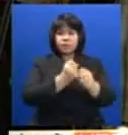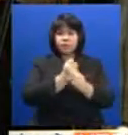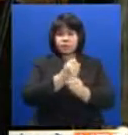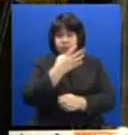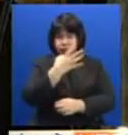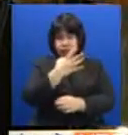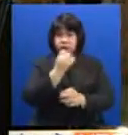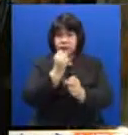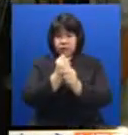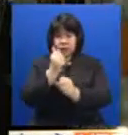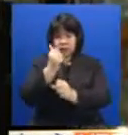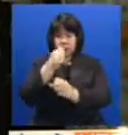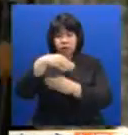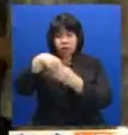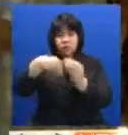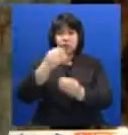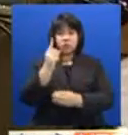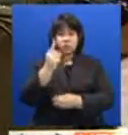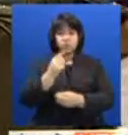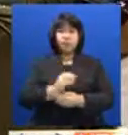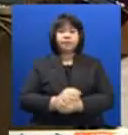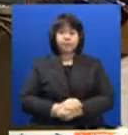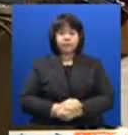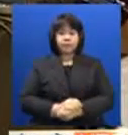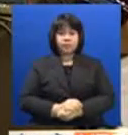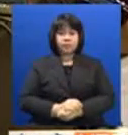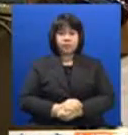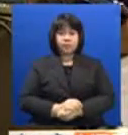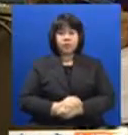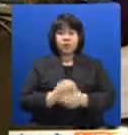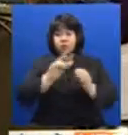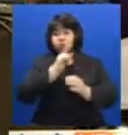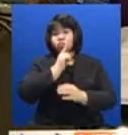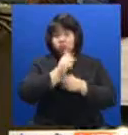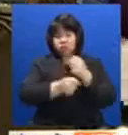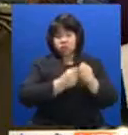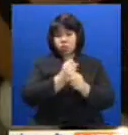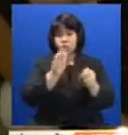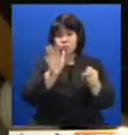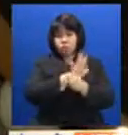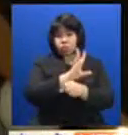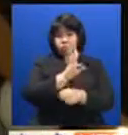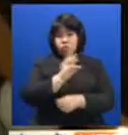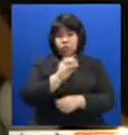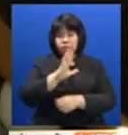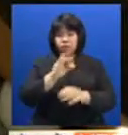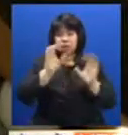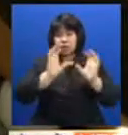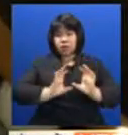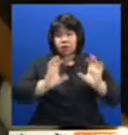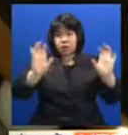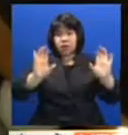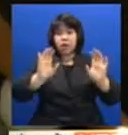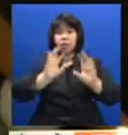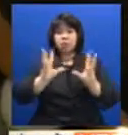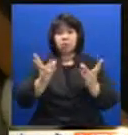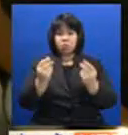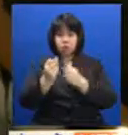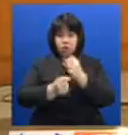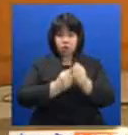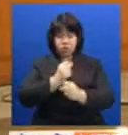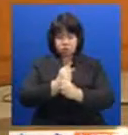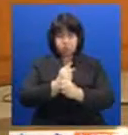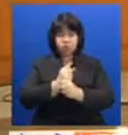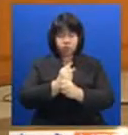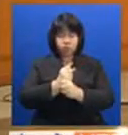แหน่งได้เพียงวาระเดียวรวมทั้งให้พ้นจากราชการเมื่ออายุครบ 65 ปีบริบูลให้พนักงานอายการ